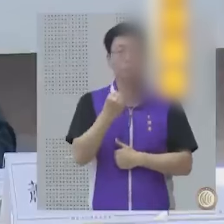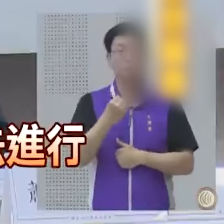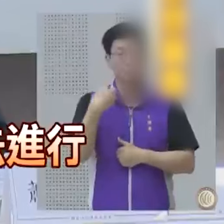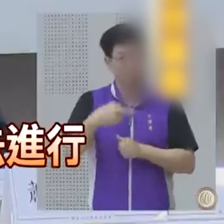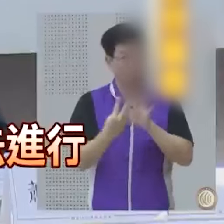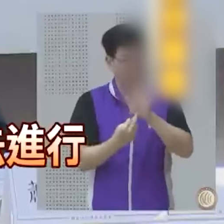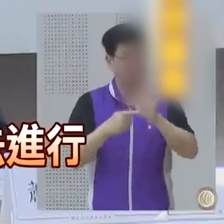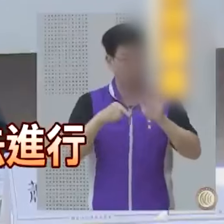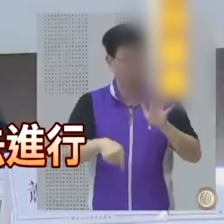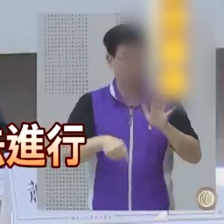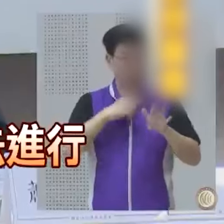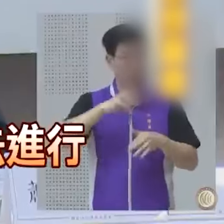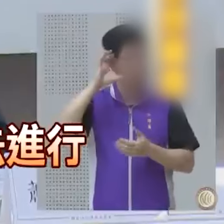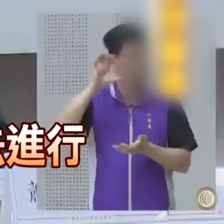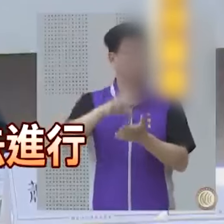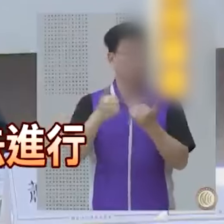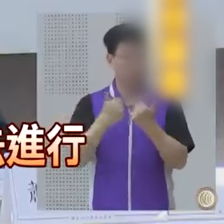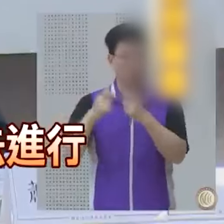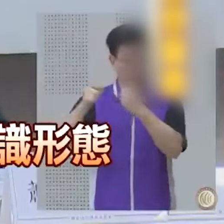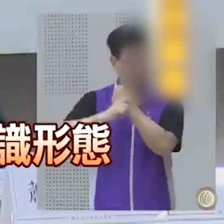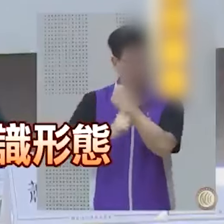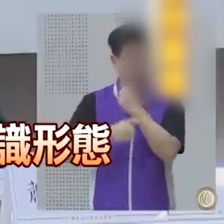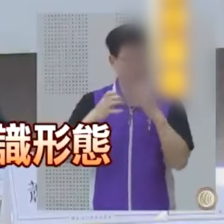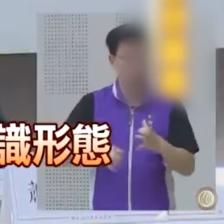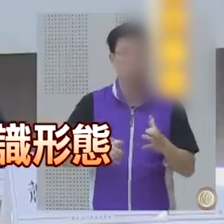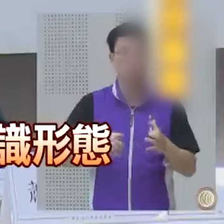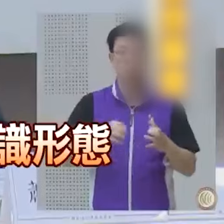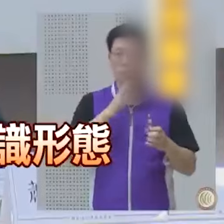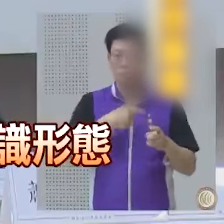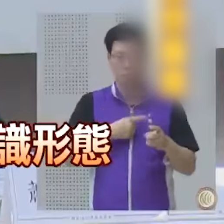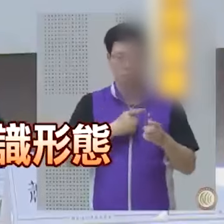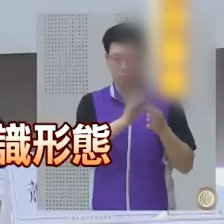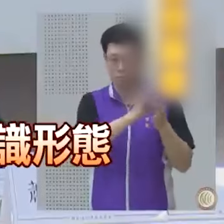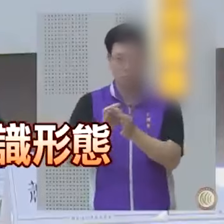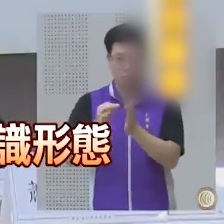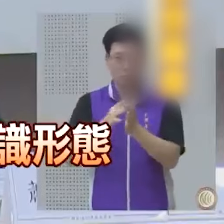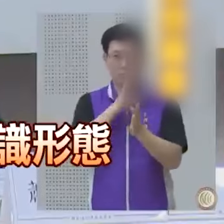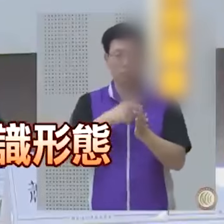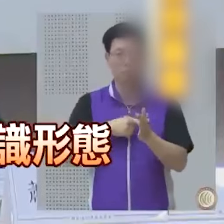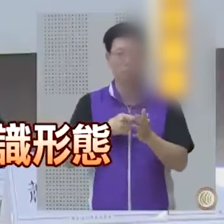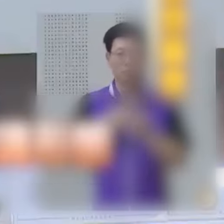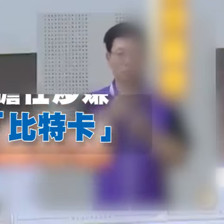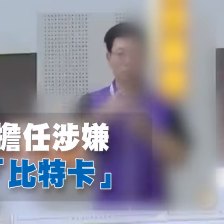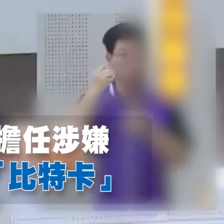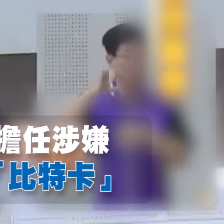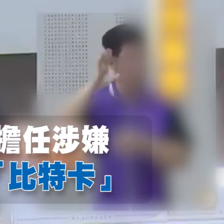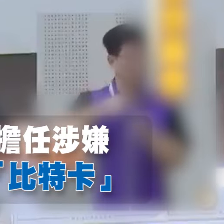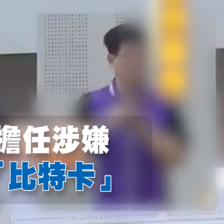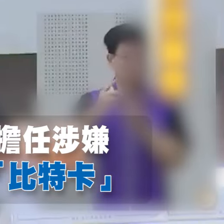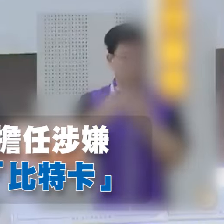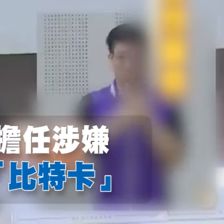再次强调，这次听证会是依法进行，是涉新闻专业，非意识形态。